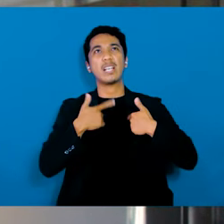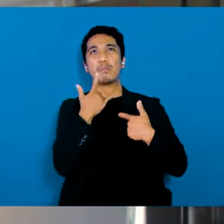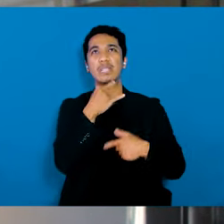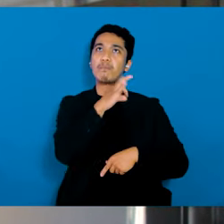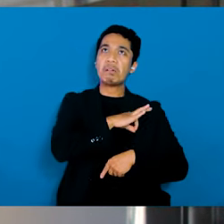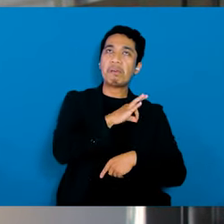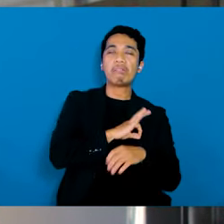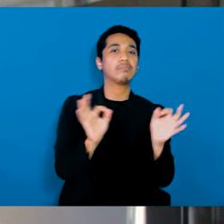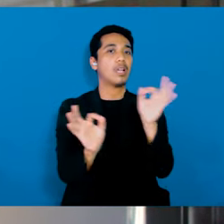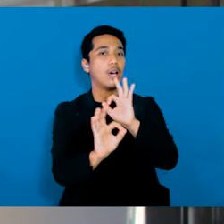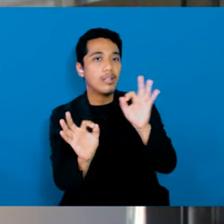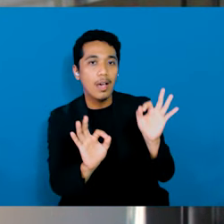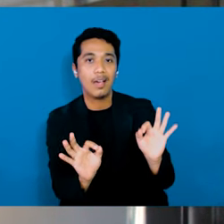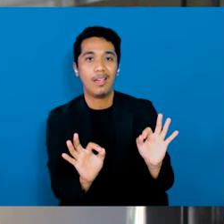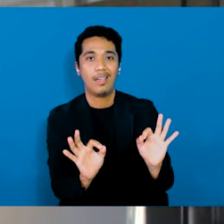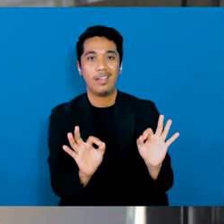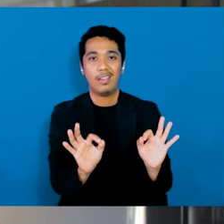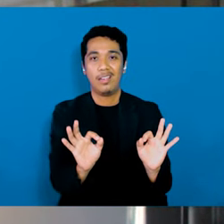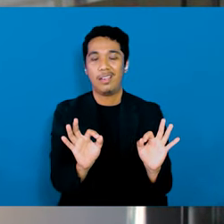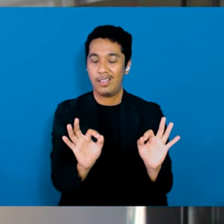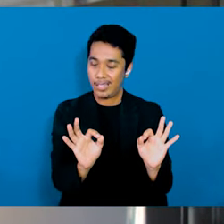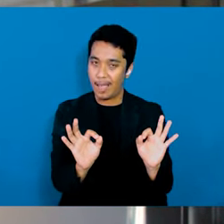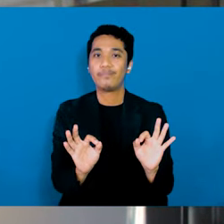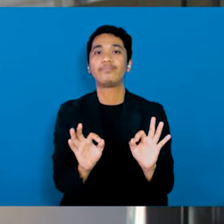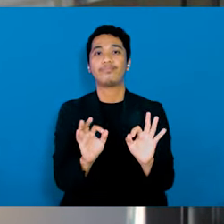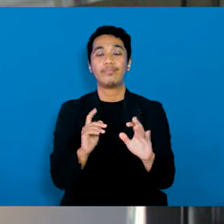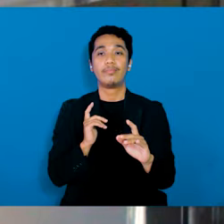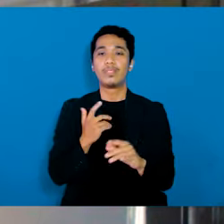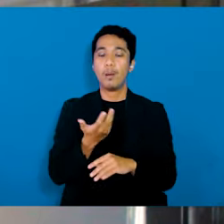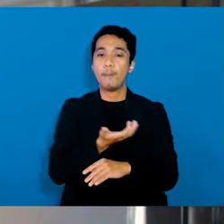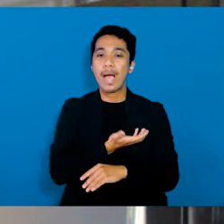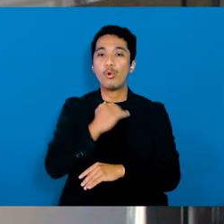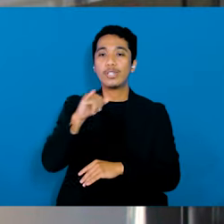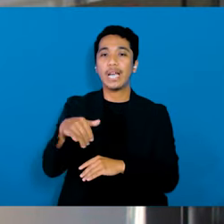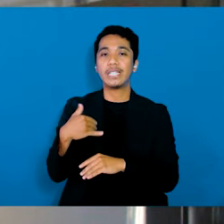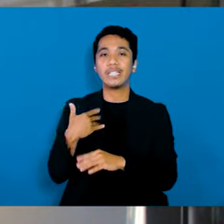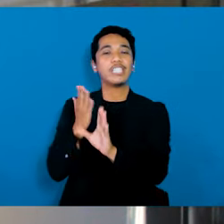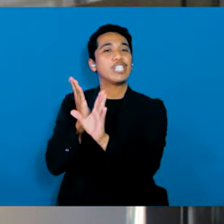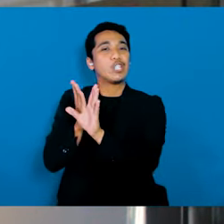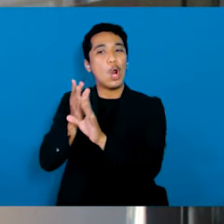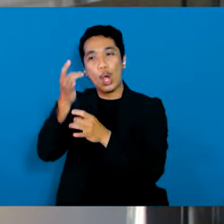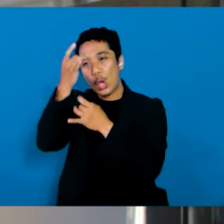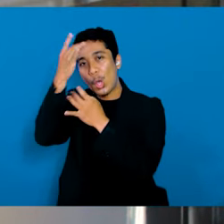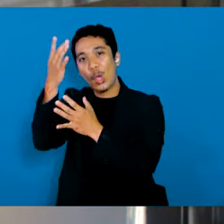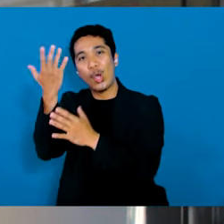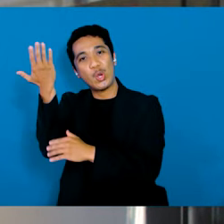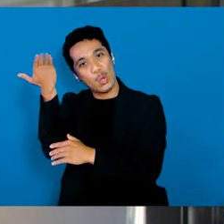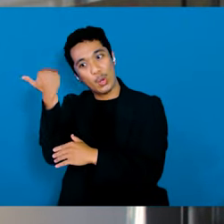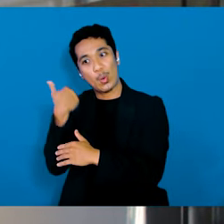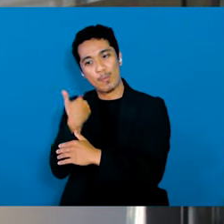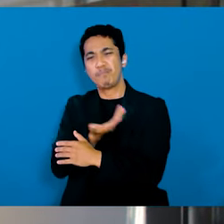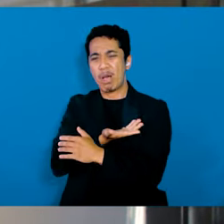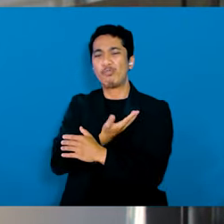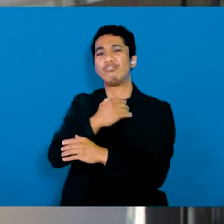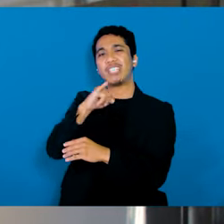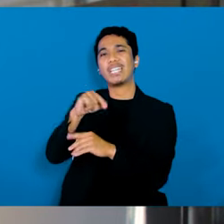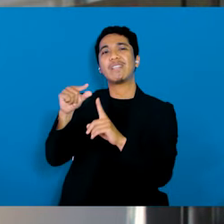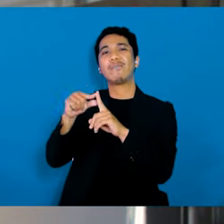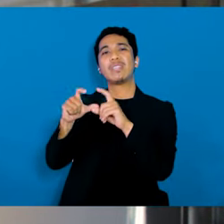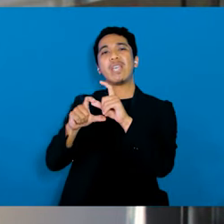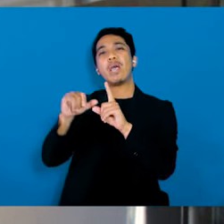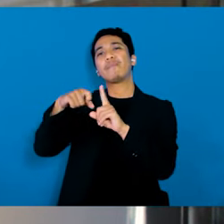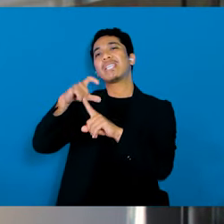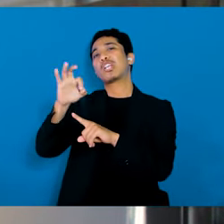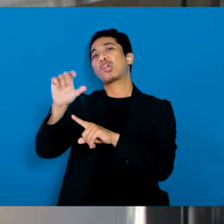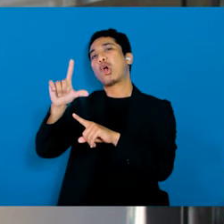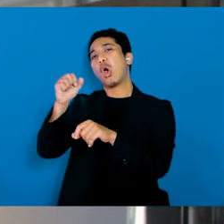enggak berguna gitu loh, siapa-siapa kok ngas. Nah keinginan pengen menjadi psikolog, memang cita-cita akhirnya waktu itu ingin jadi psikolog,